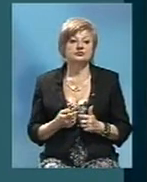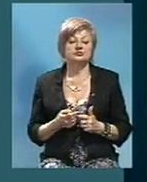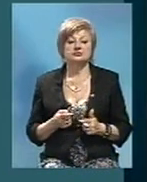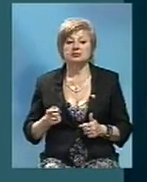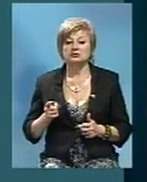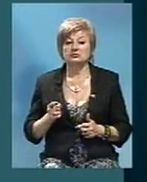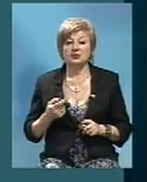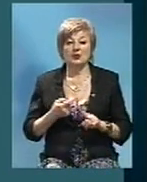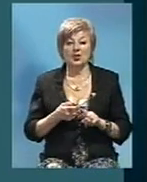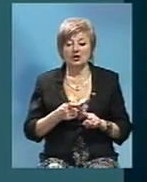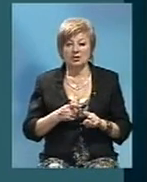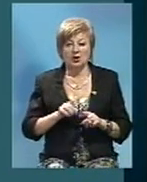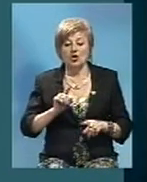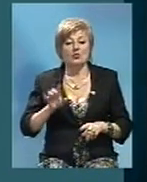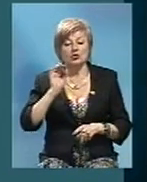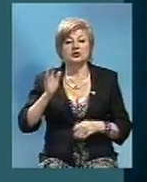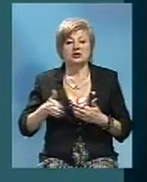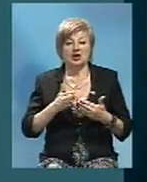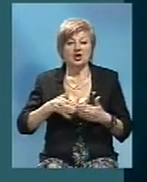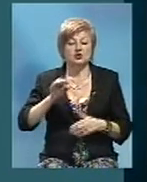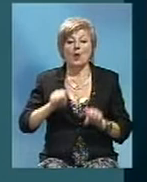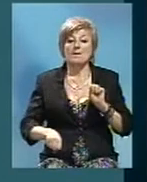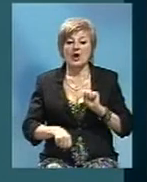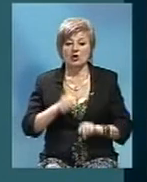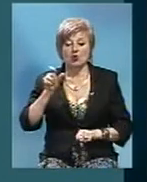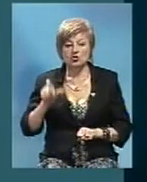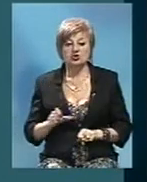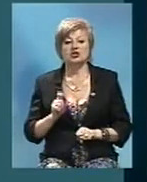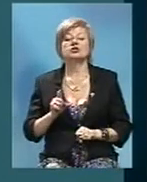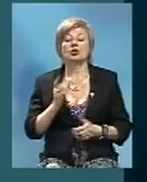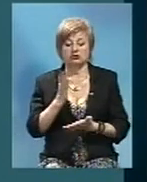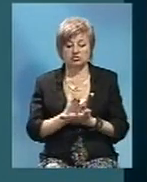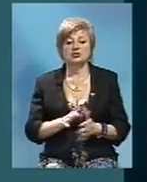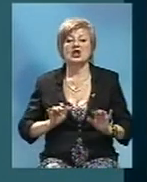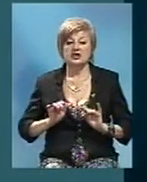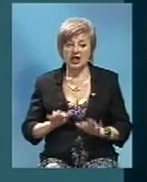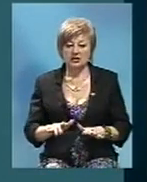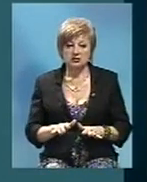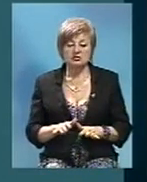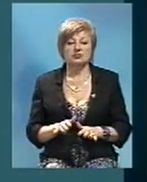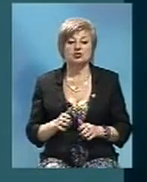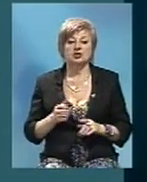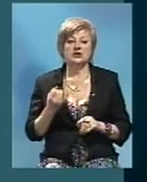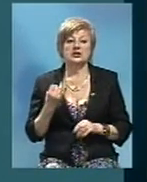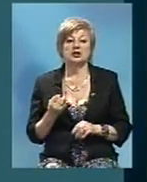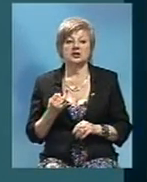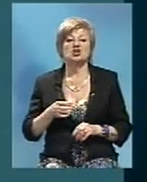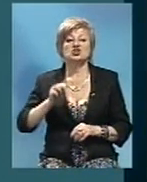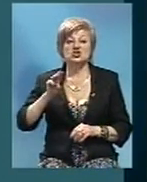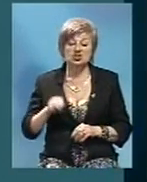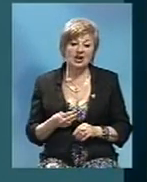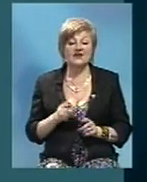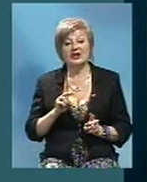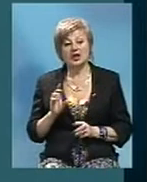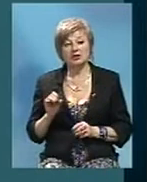про адміністративне правопорушення, який діє і в новій редакції, і штрафи, які